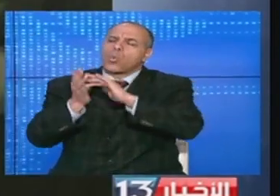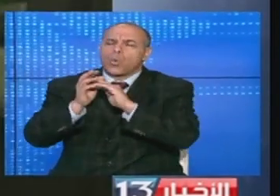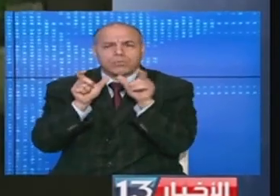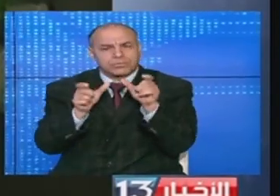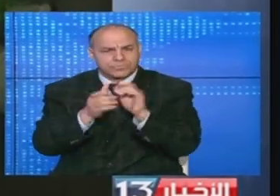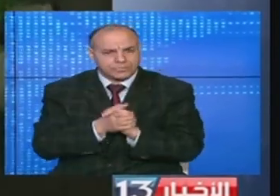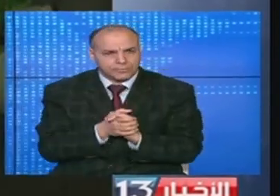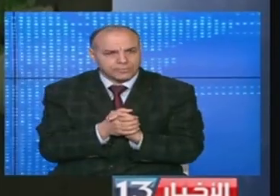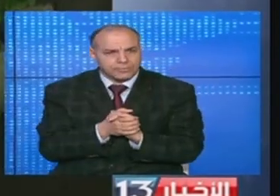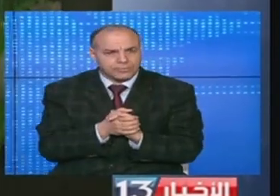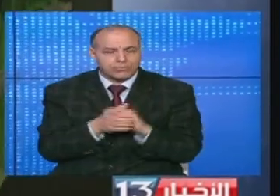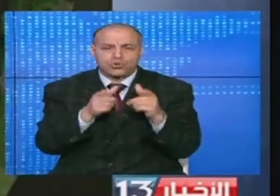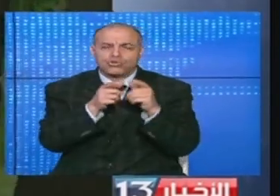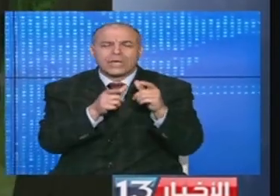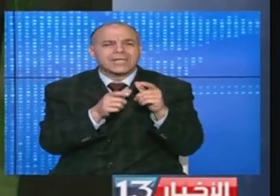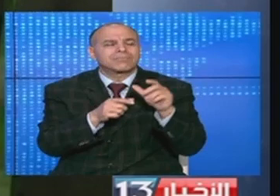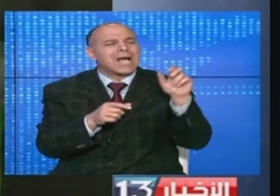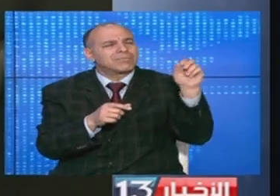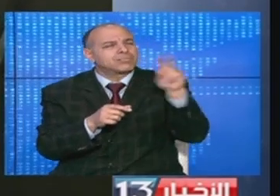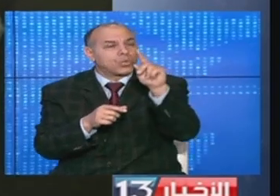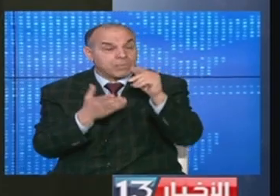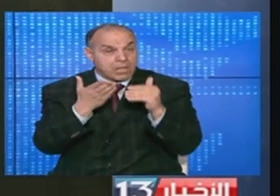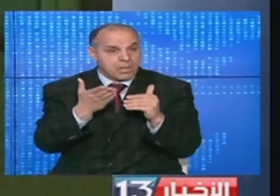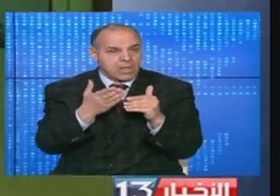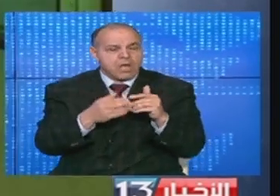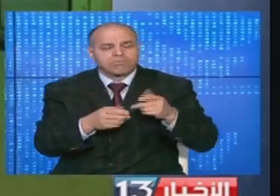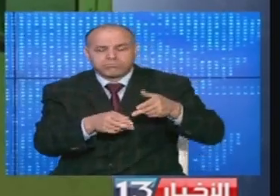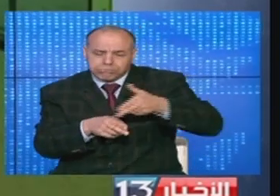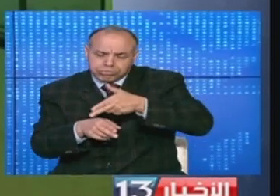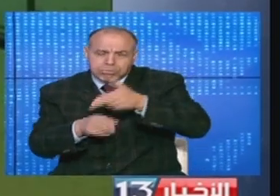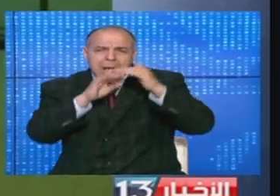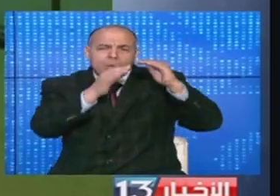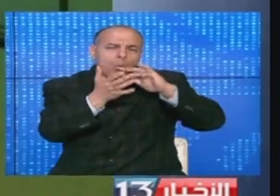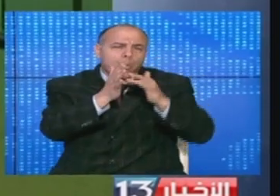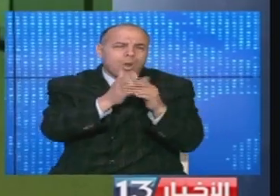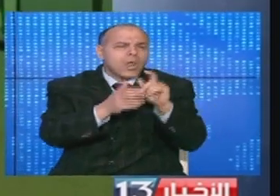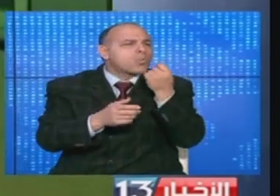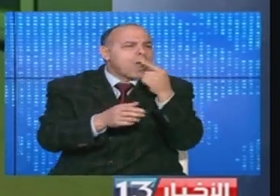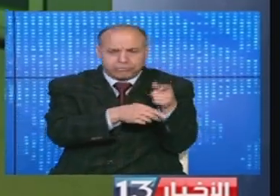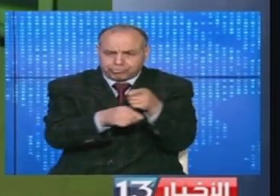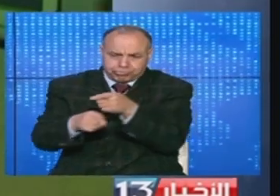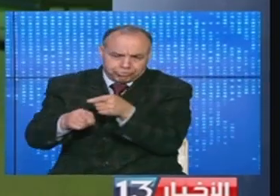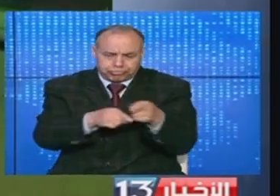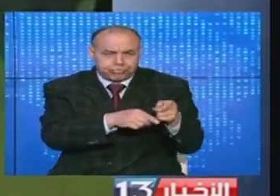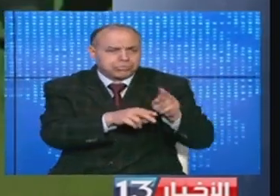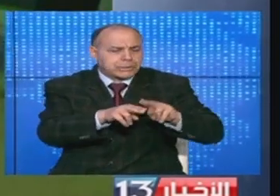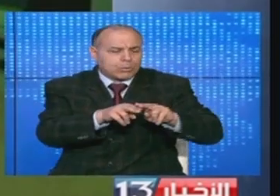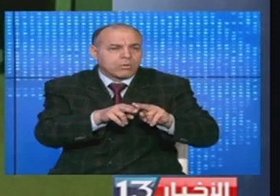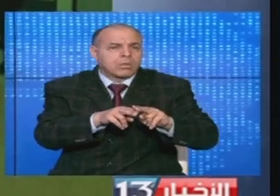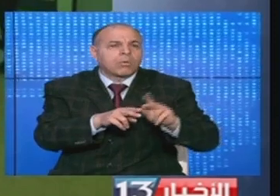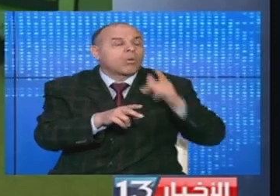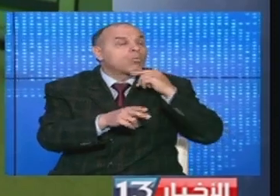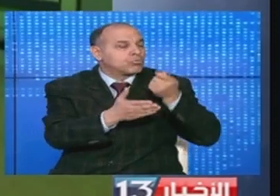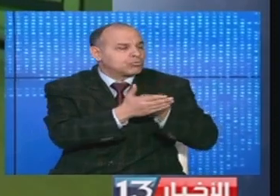وقد قامت شركه نقل تونس ان تعقيم المختلف المحطات التابعه لها اضافه الى شبابيك